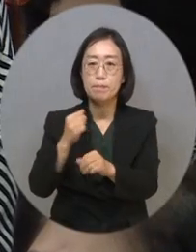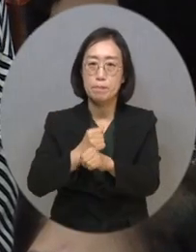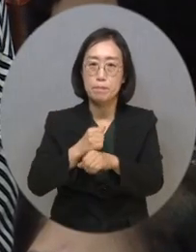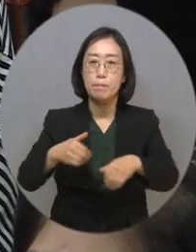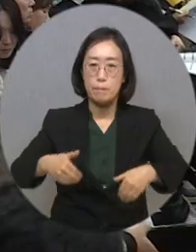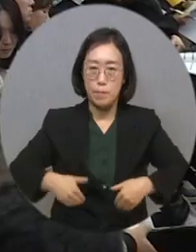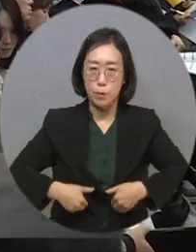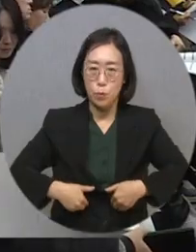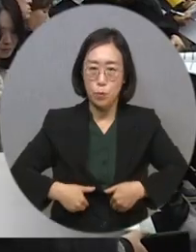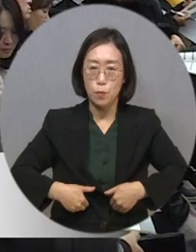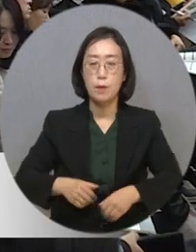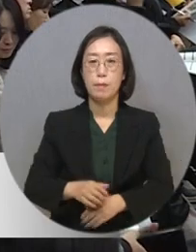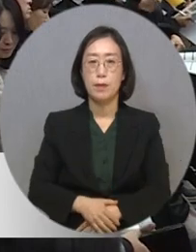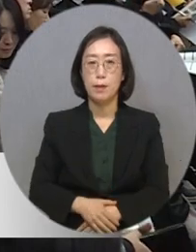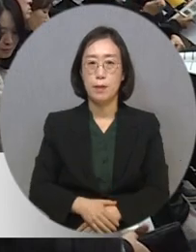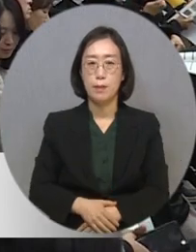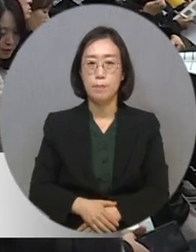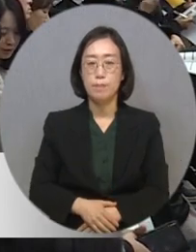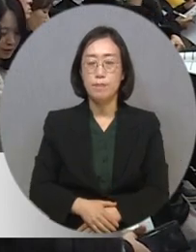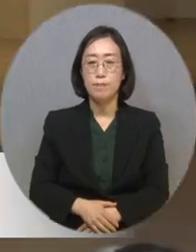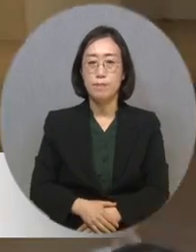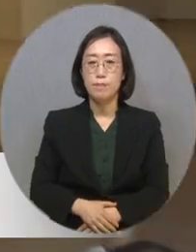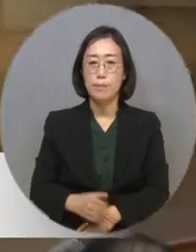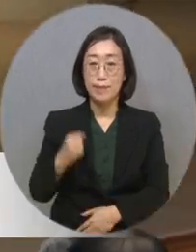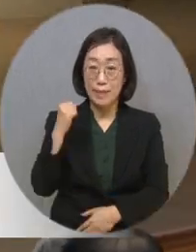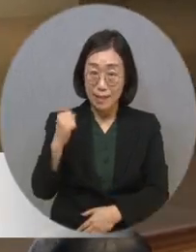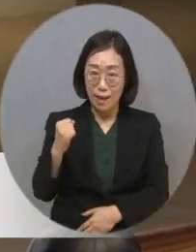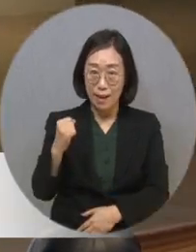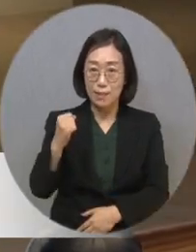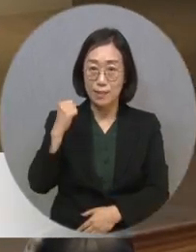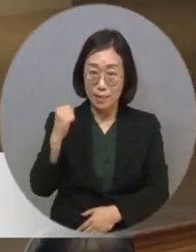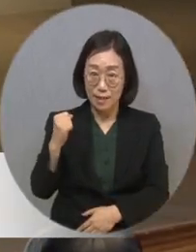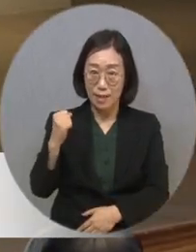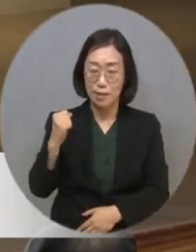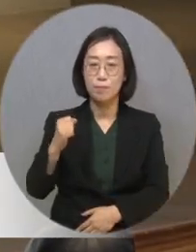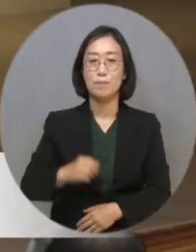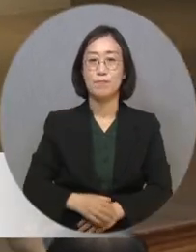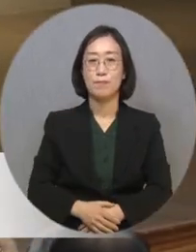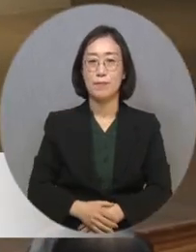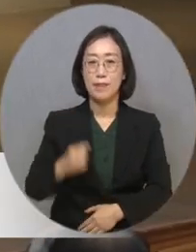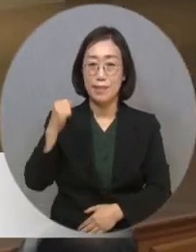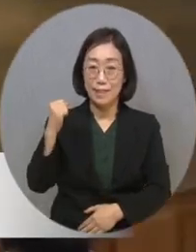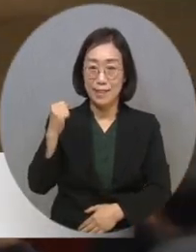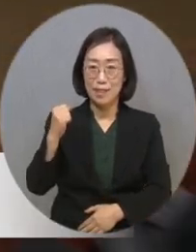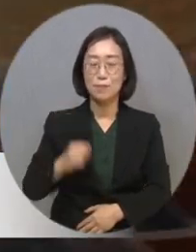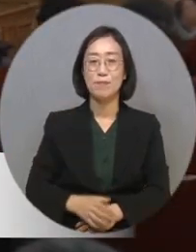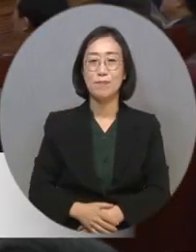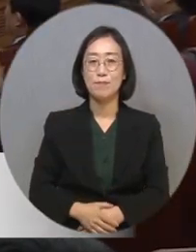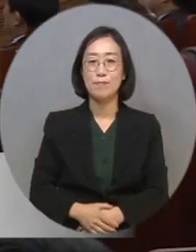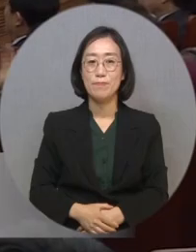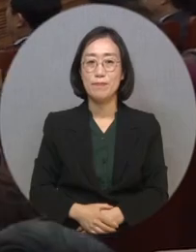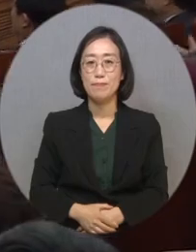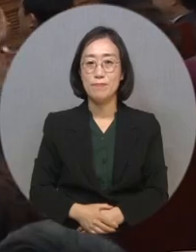기대해봅니다. 장기요양 다시! 살리자! 살리자! 살리자!